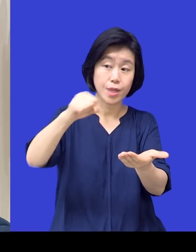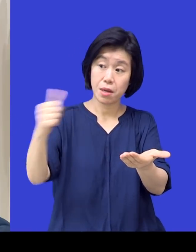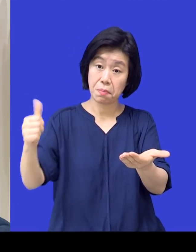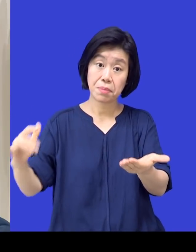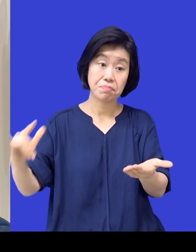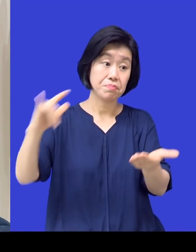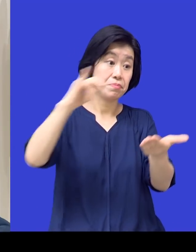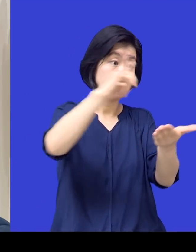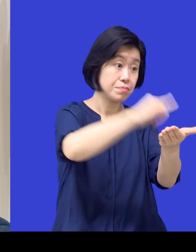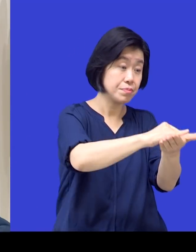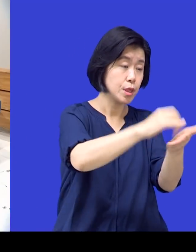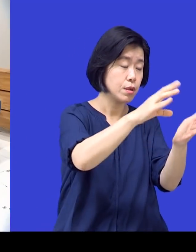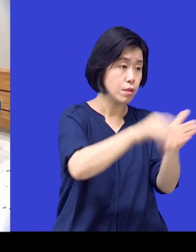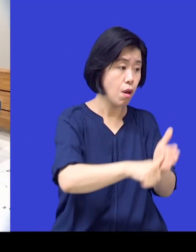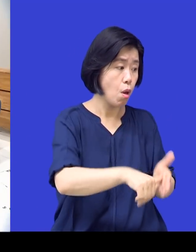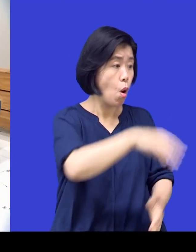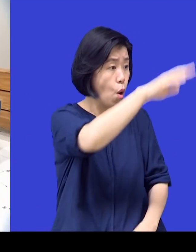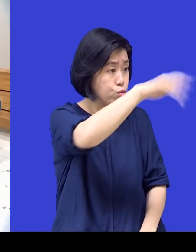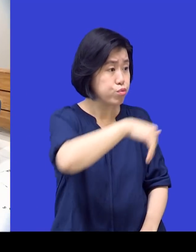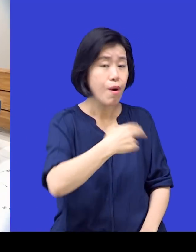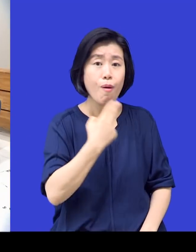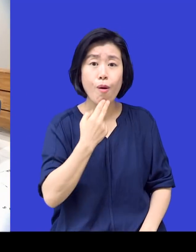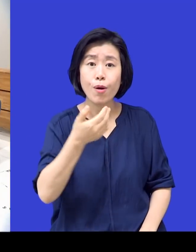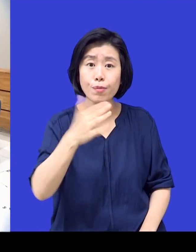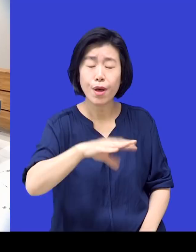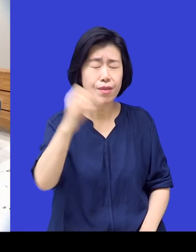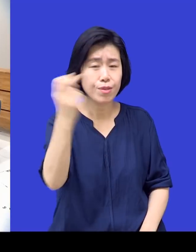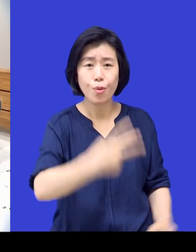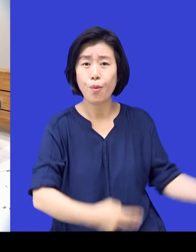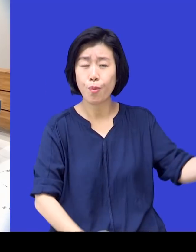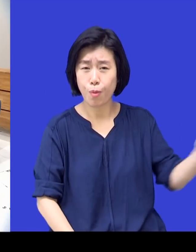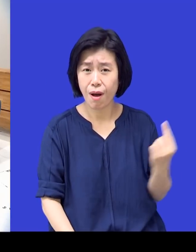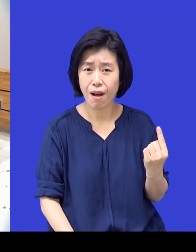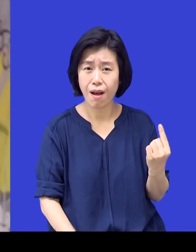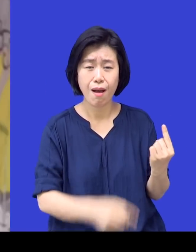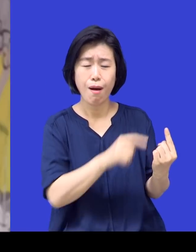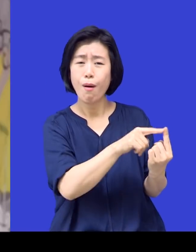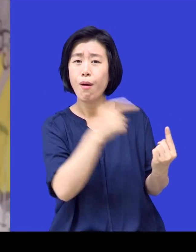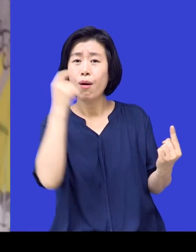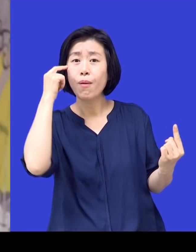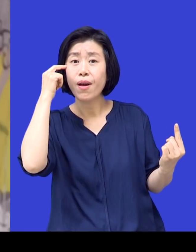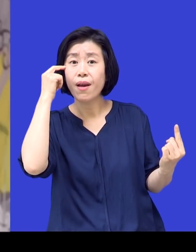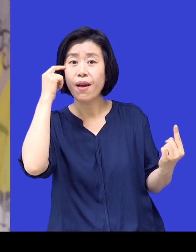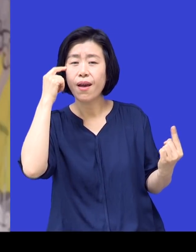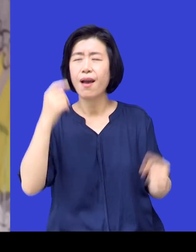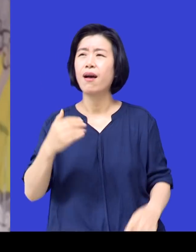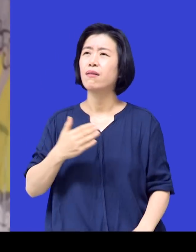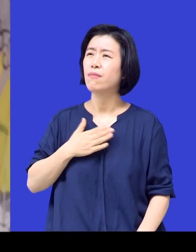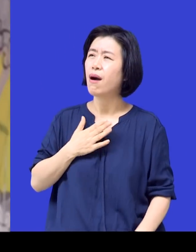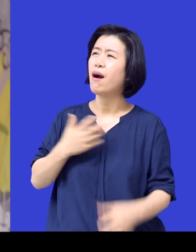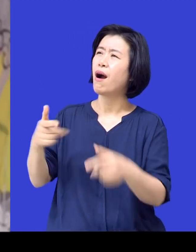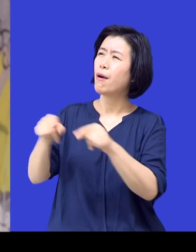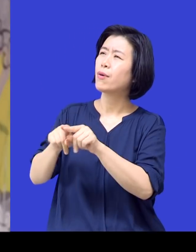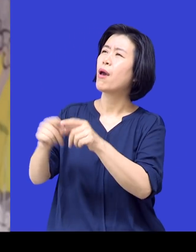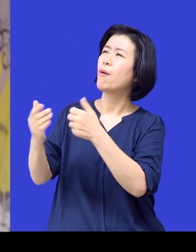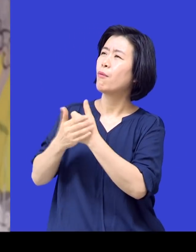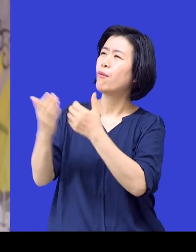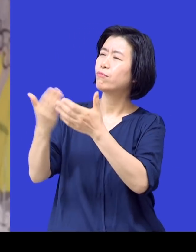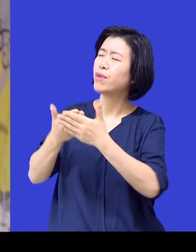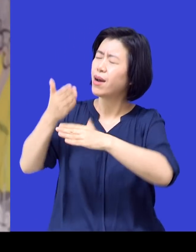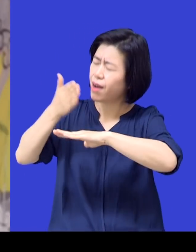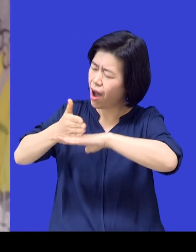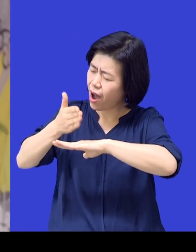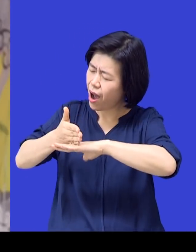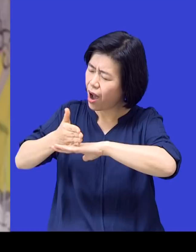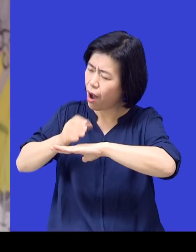엔다카츠가 나타난 거예요. 또 부르지도 않았는데 예. 나타난 이유는 계속 이거예요. 나와 함께 해줘서 고맙습니다라는